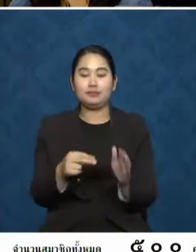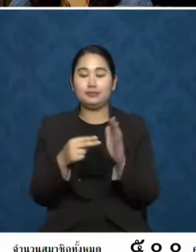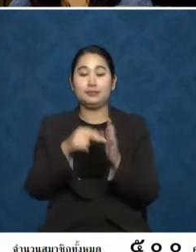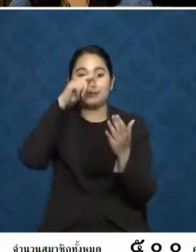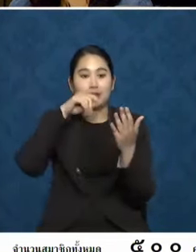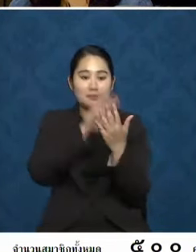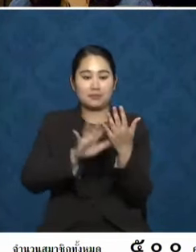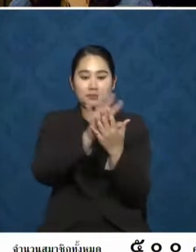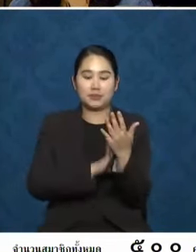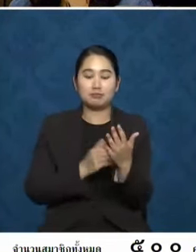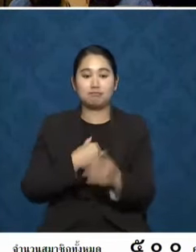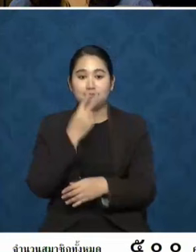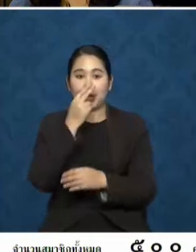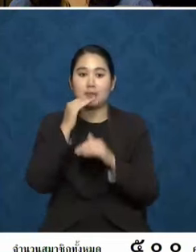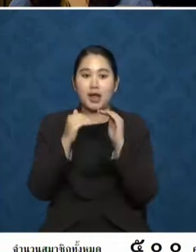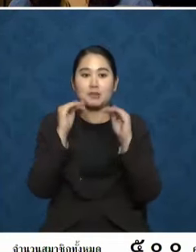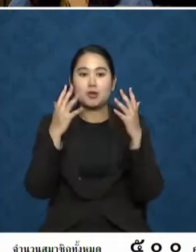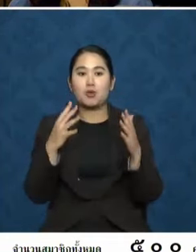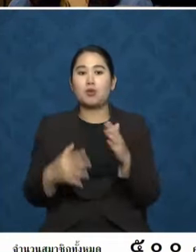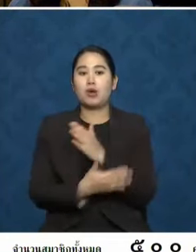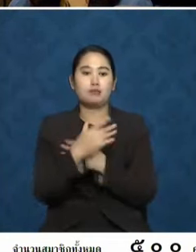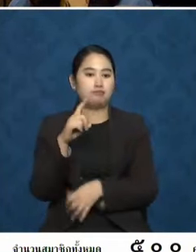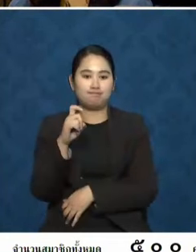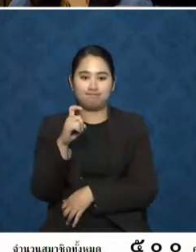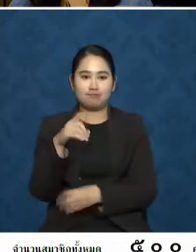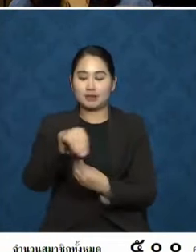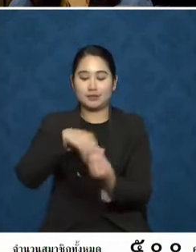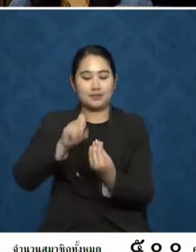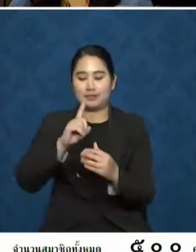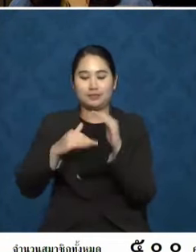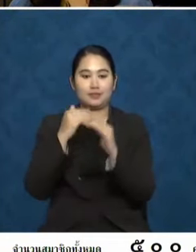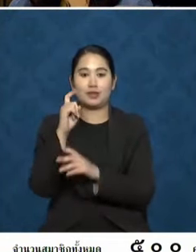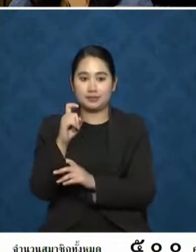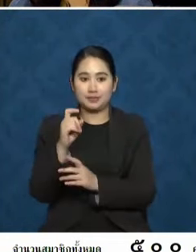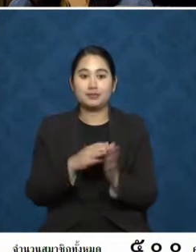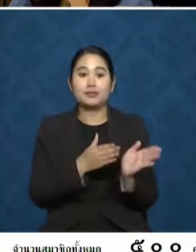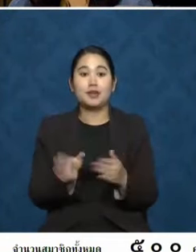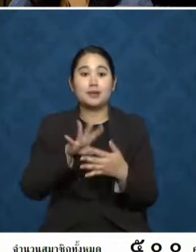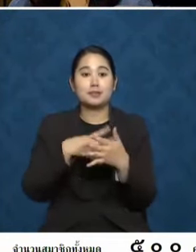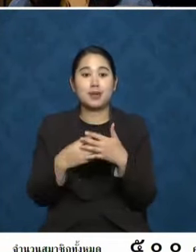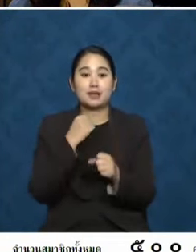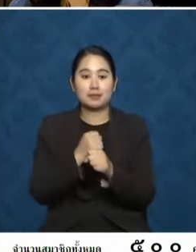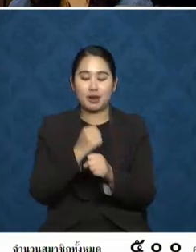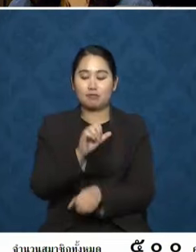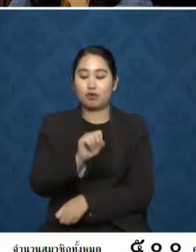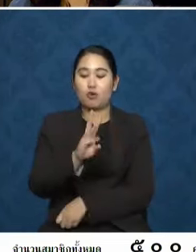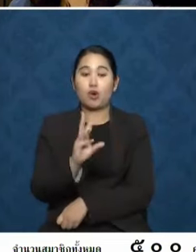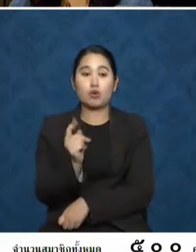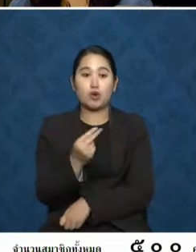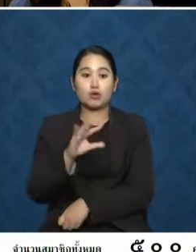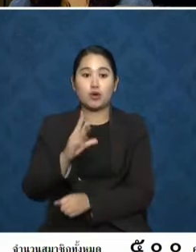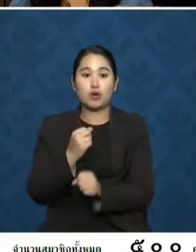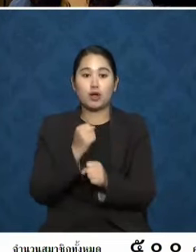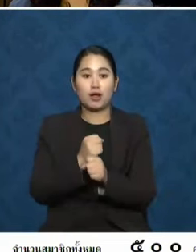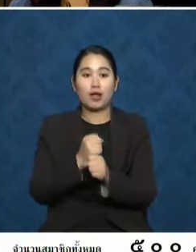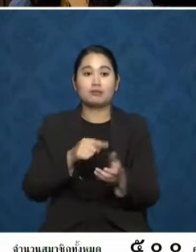าประเทศไยตกรถขบวนนี้เรากจะเสียโอกาสในการพัฒนาเศรฐกเช่นกันจากแผนงานของสวทช.ที่นำเส